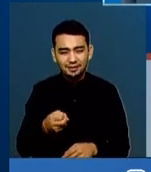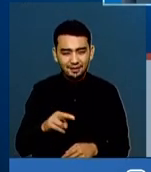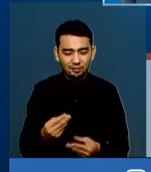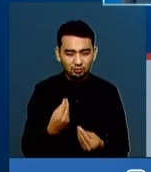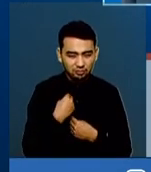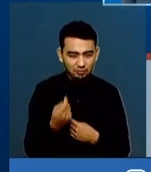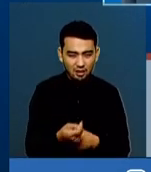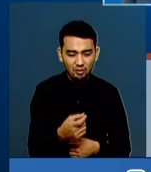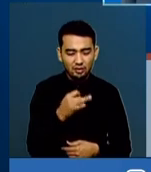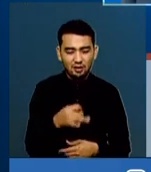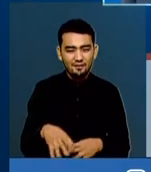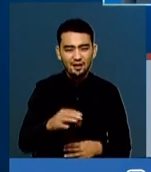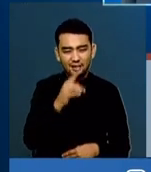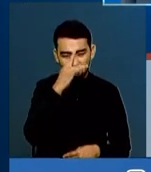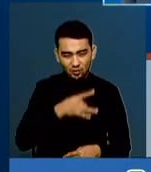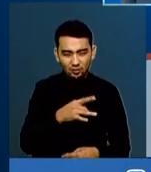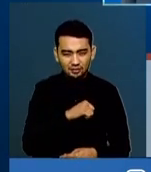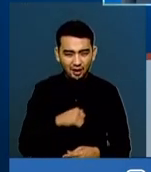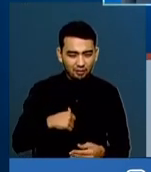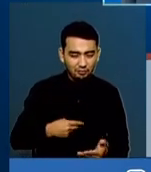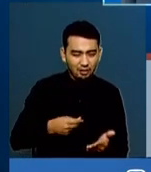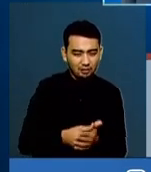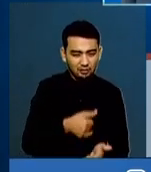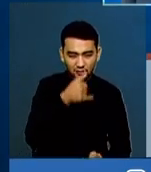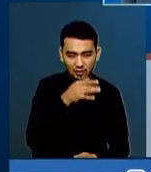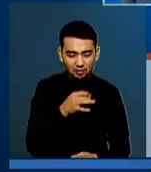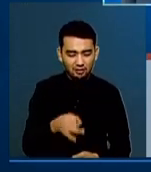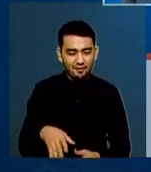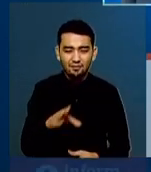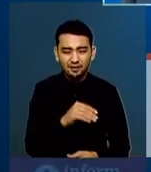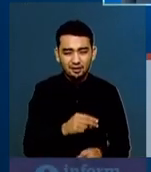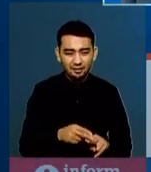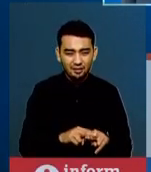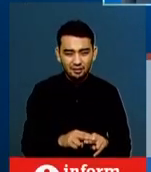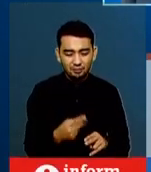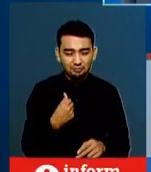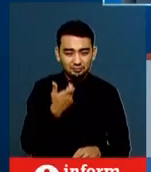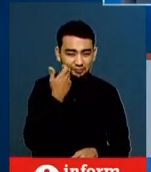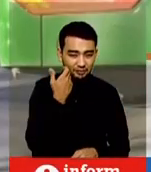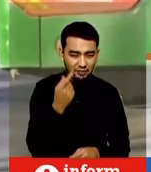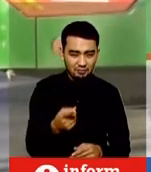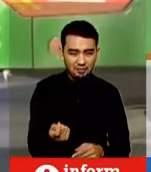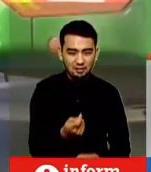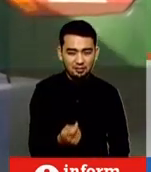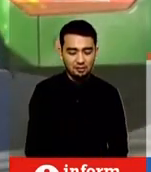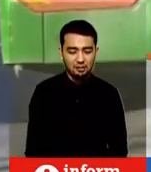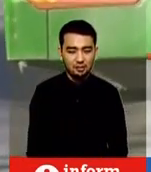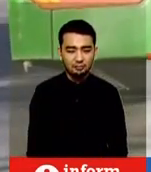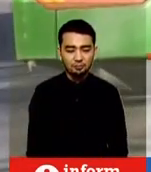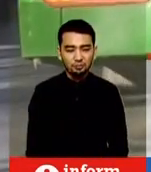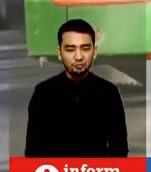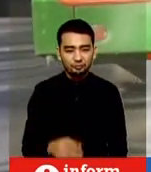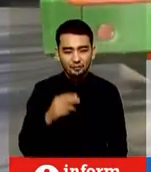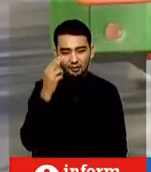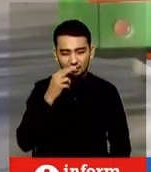все регионы, например, сами себе не обеспечивают. Они все являются дотационными. Вот о чем разговор. В мегаполисах